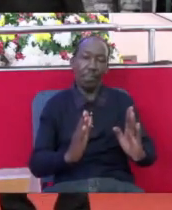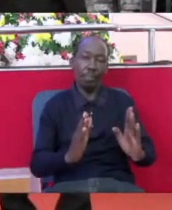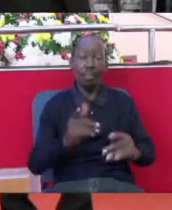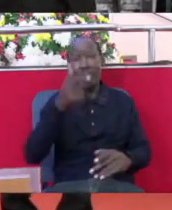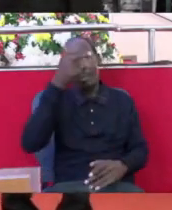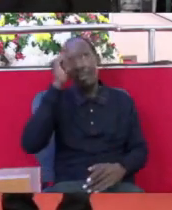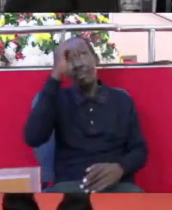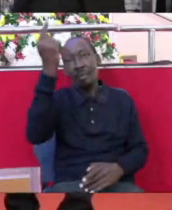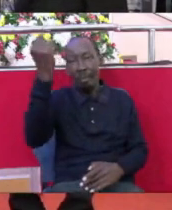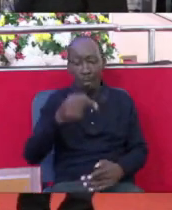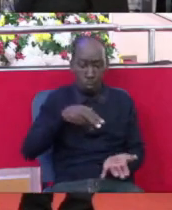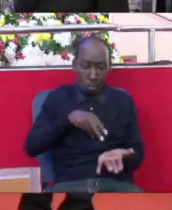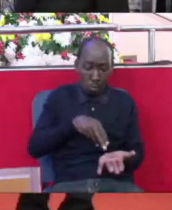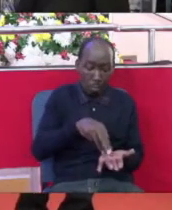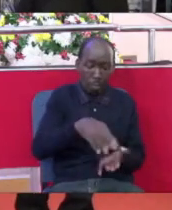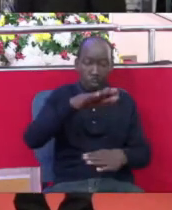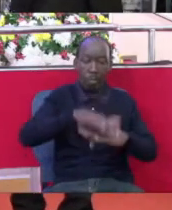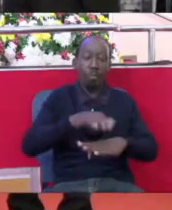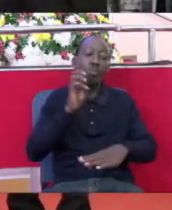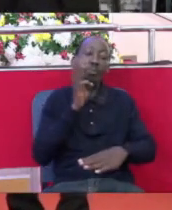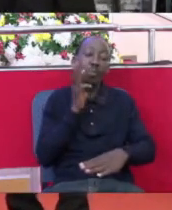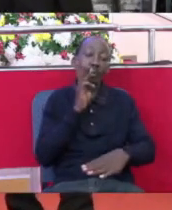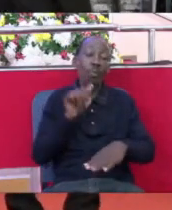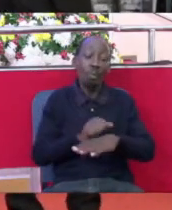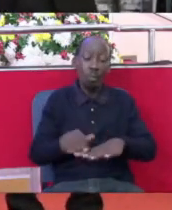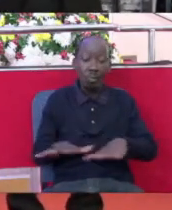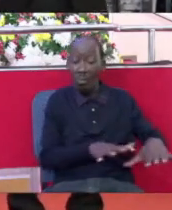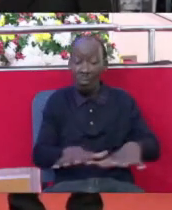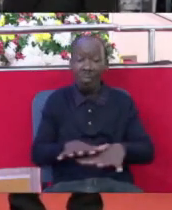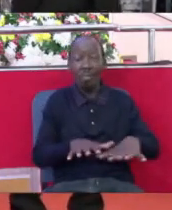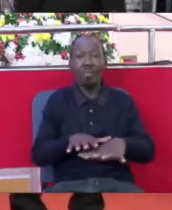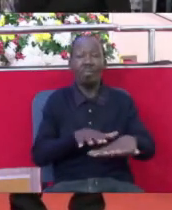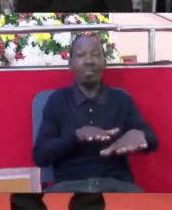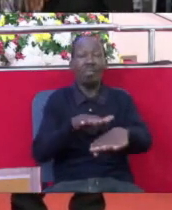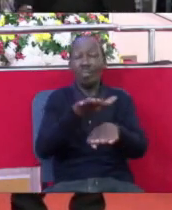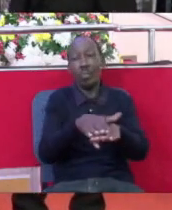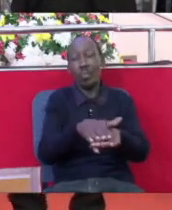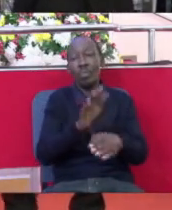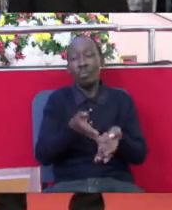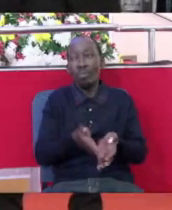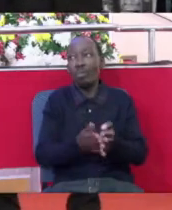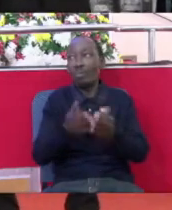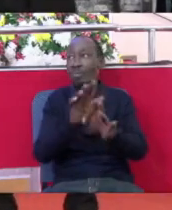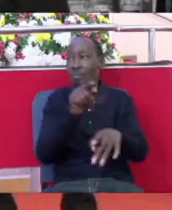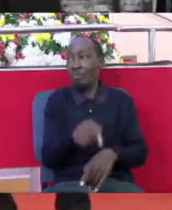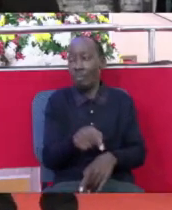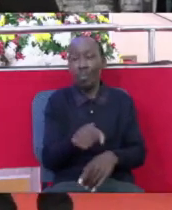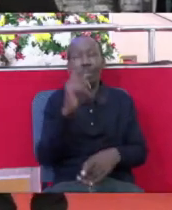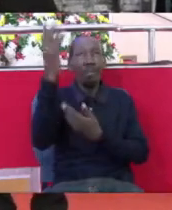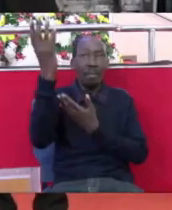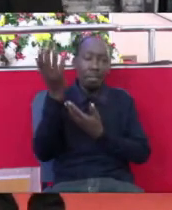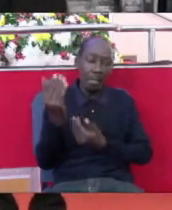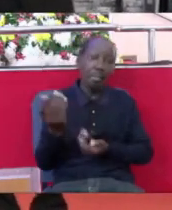Because he came walking on the water that was troubling them. Ya kwamba alikuwa anakuja akitembea juu ya bahari ambayo ilikuwa inawasumbua. And he came with an